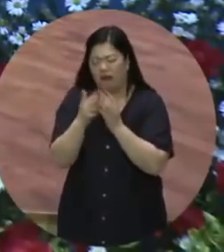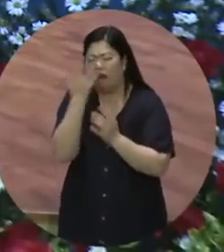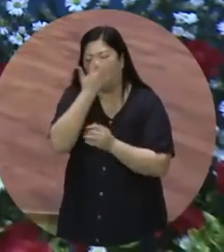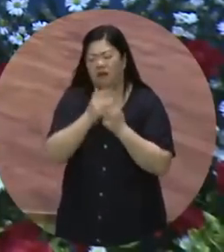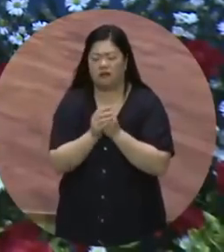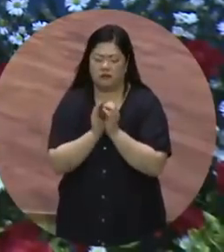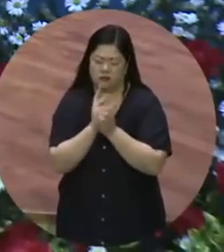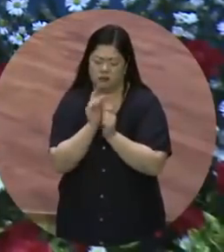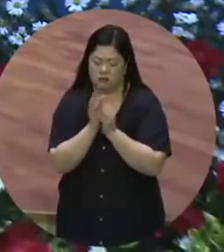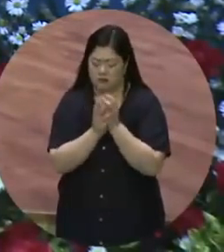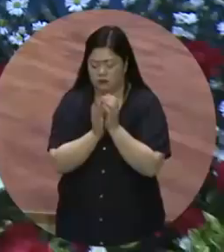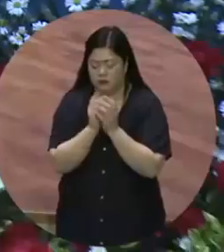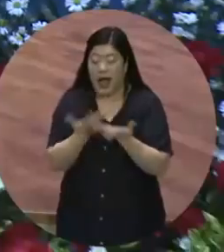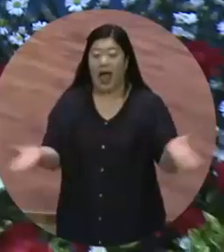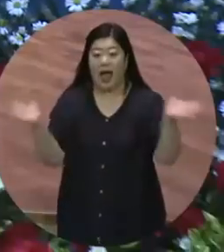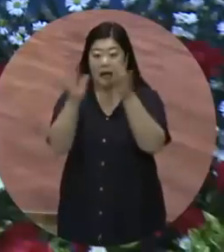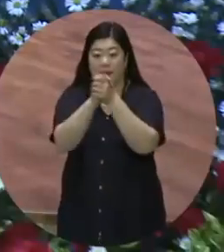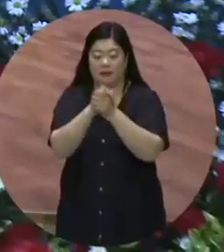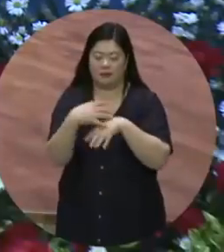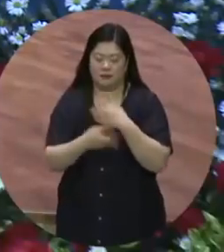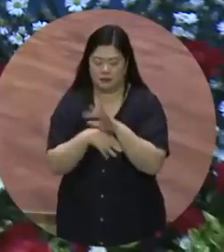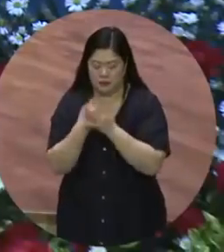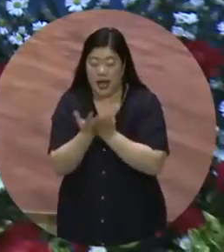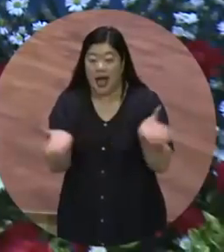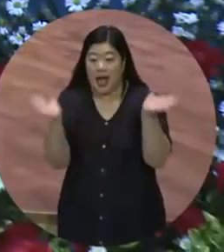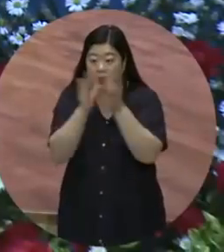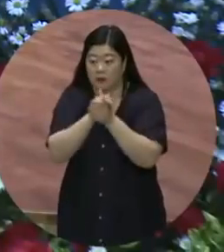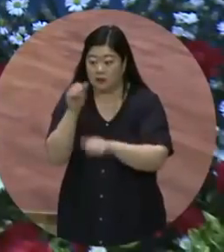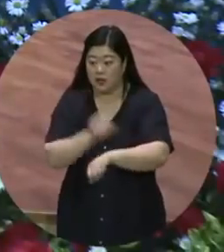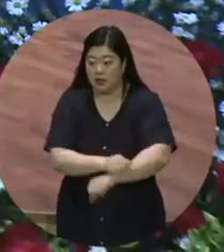중간 말은 뭔 말인지 잘 모르겠어.